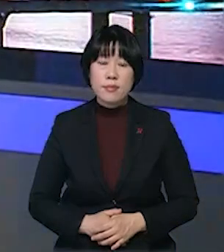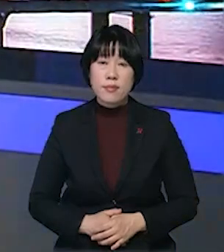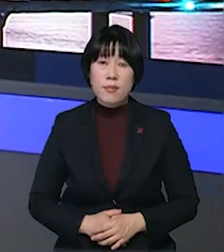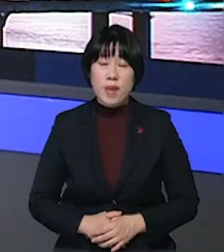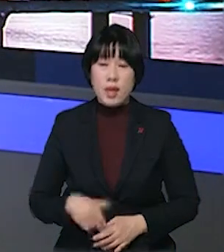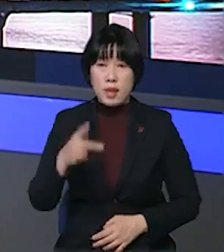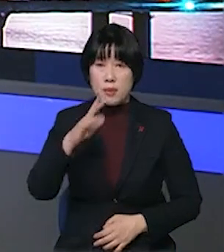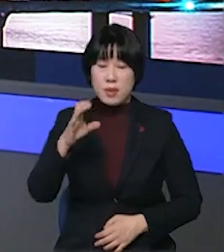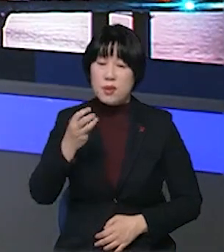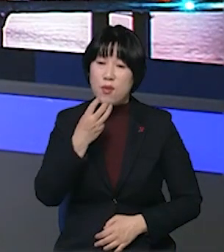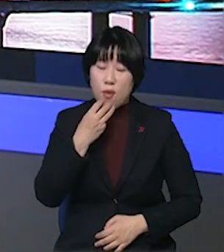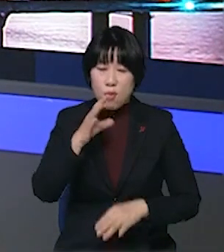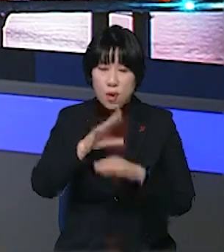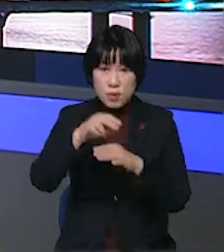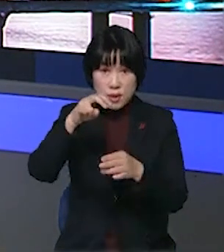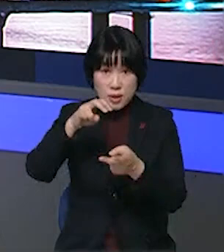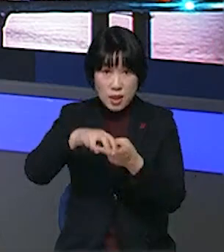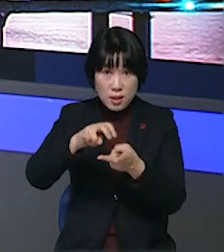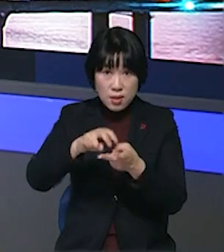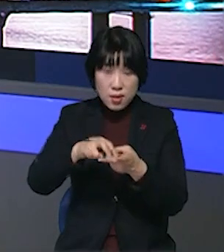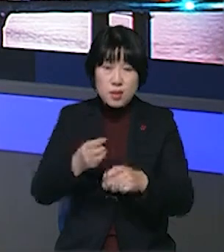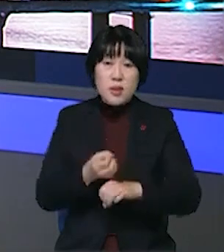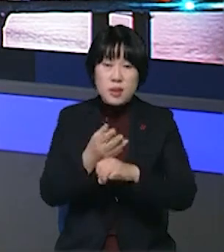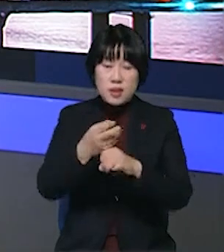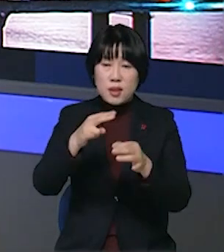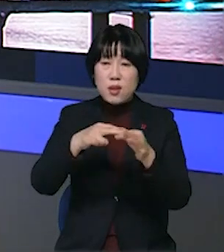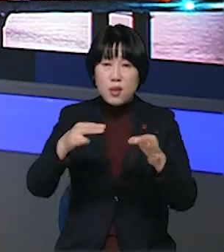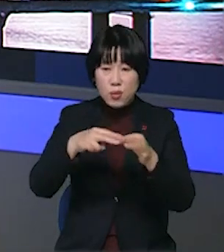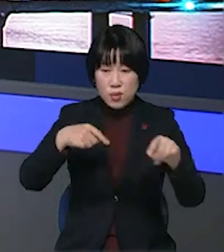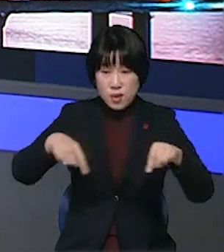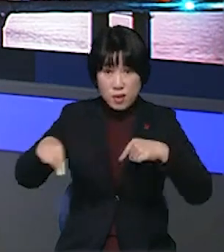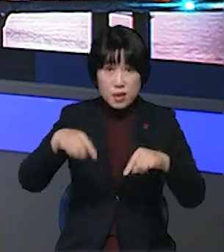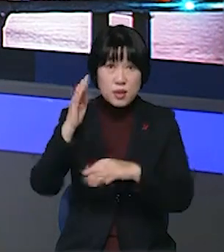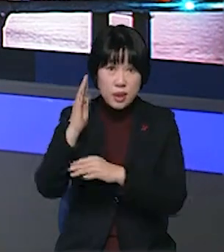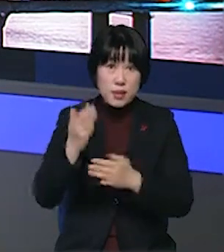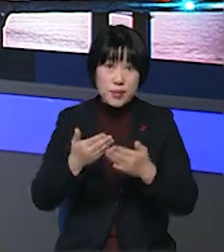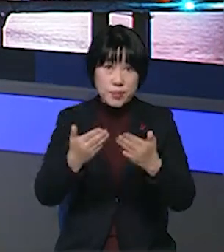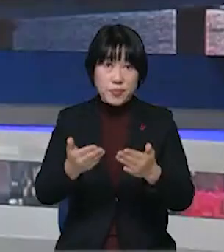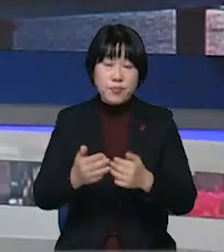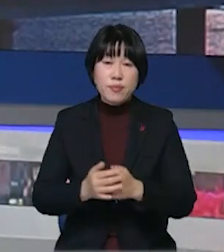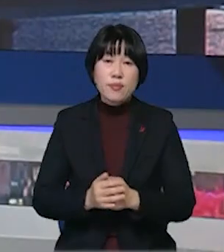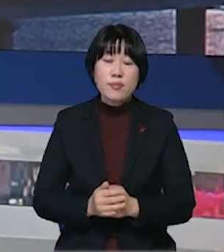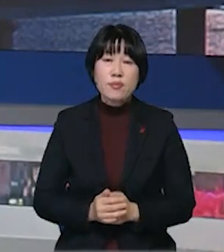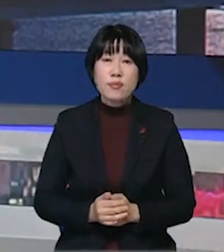kbc 서울 방송센터에서 전해드리는 여의도 정가 소식 입니다